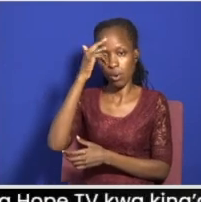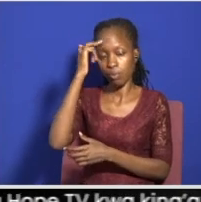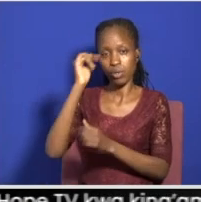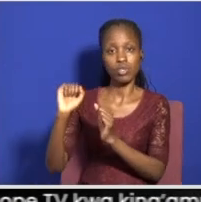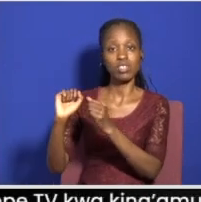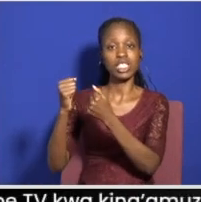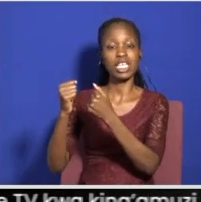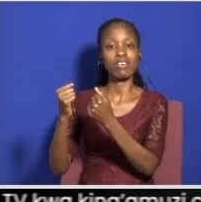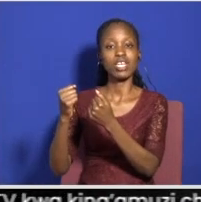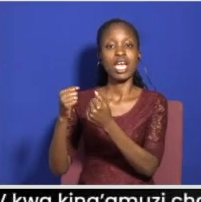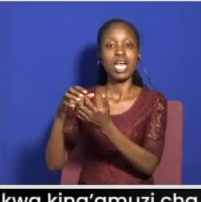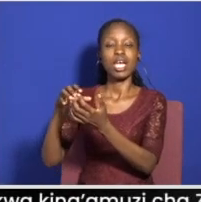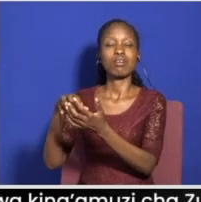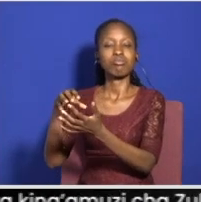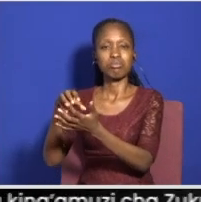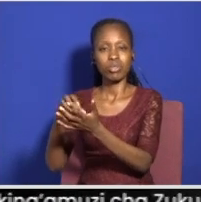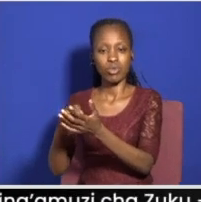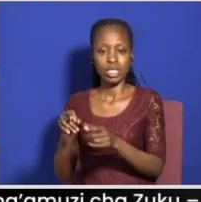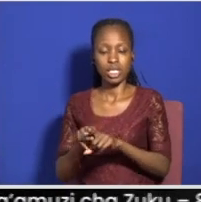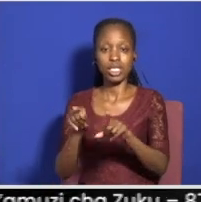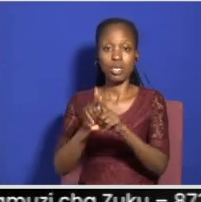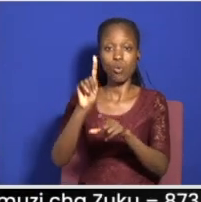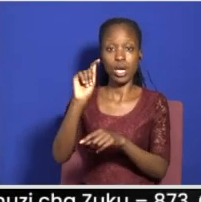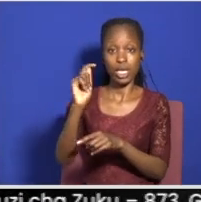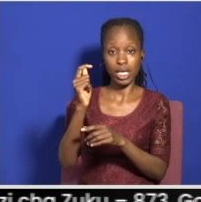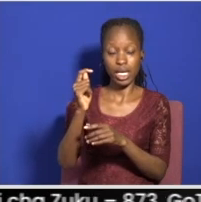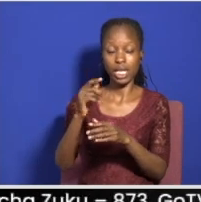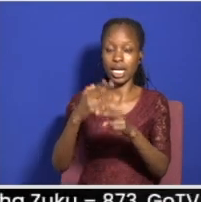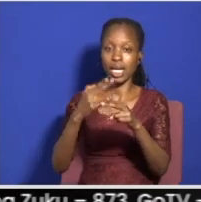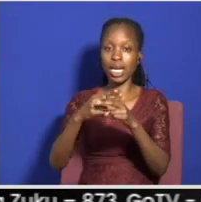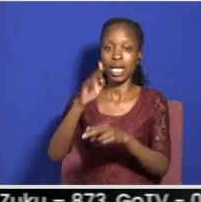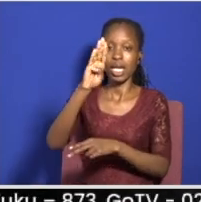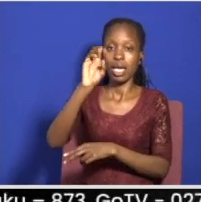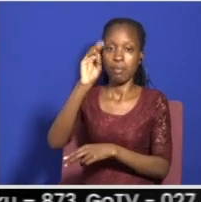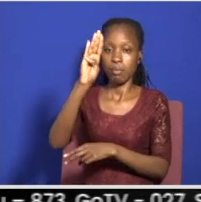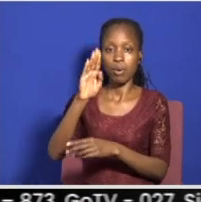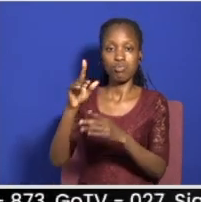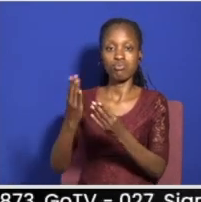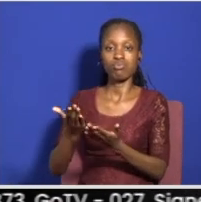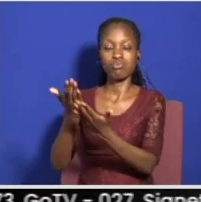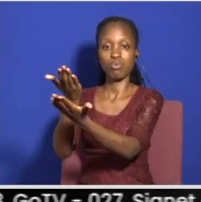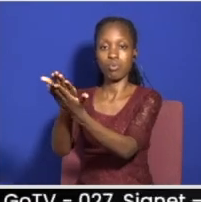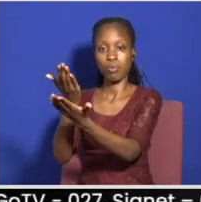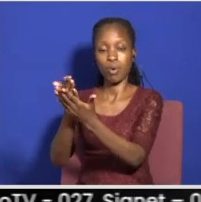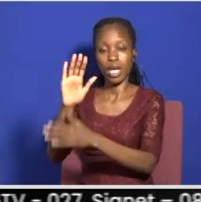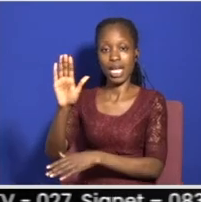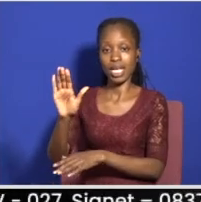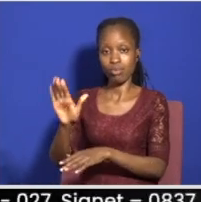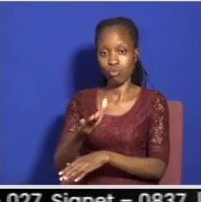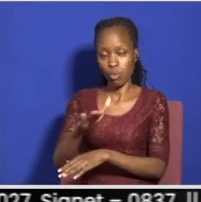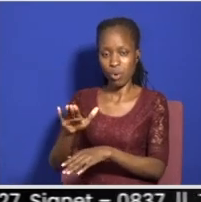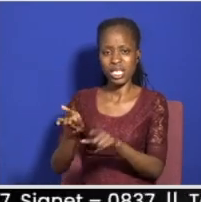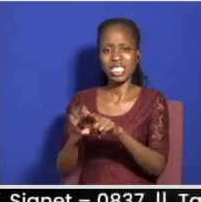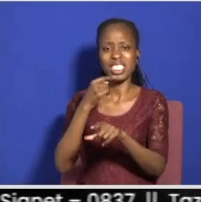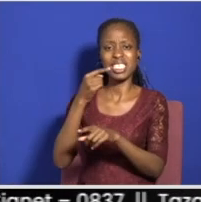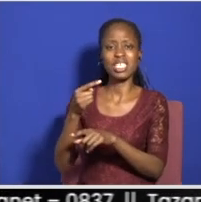kiusalama na masuala mengine. Mkenya kwa jina Bob Ndolo aliwasilisha pendekezo bungeni humu nchini akisema kuna